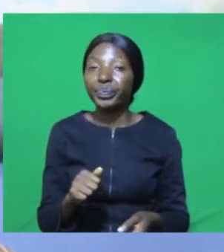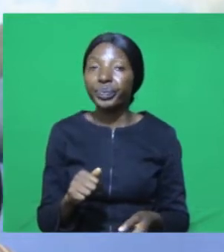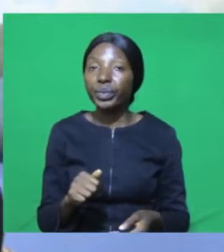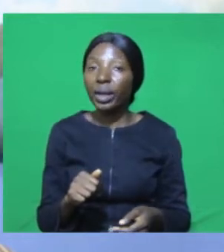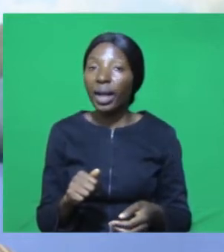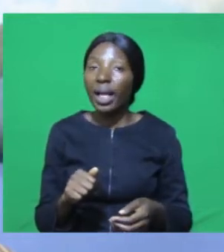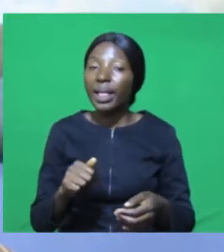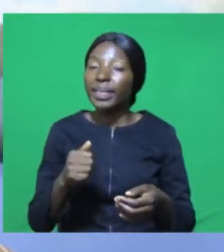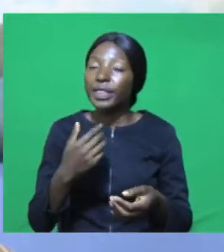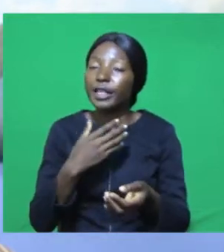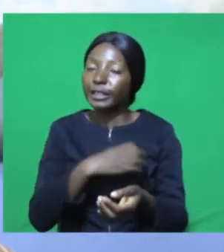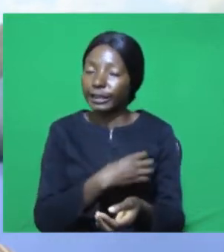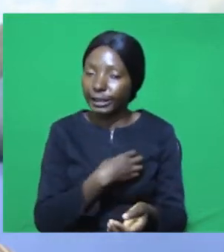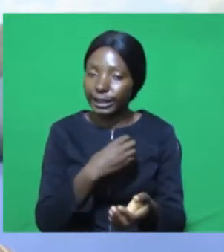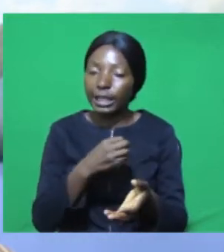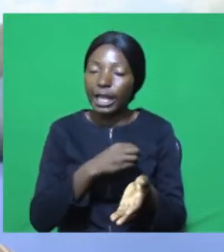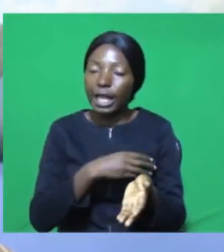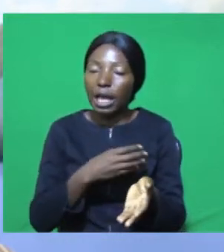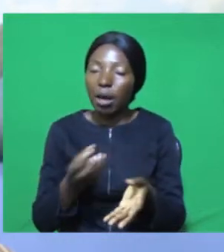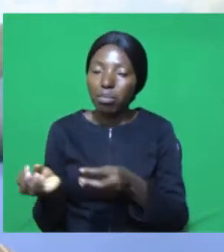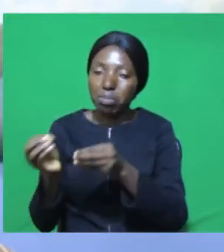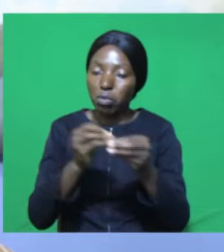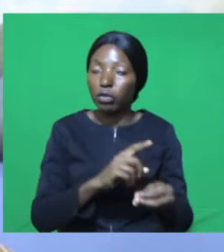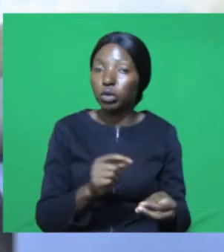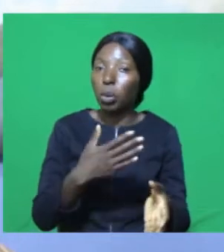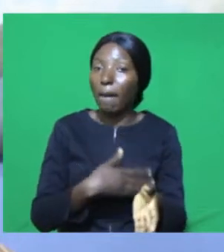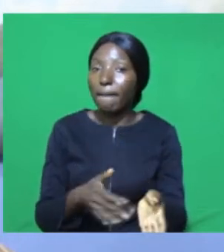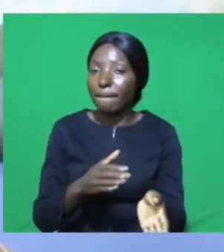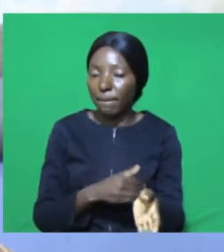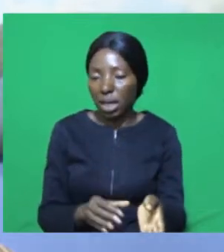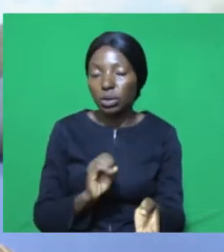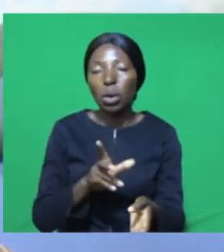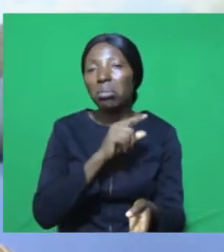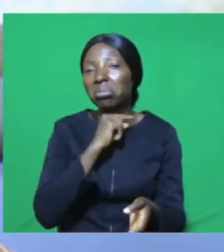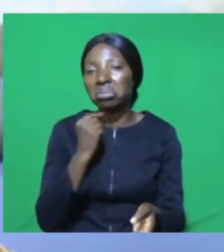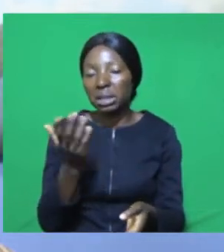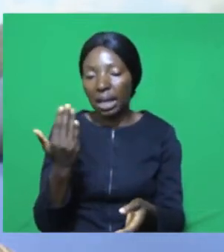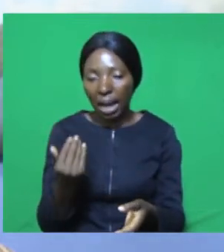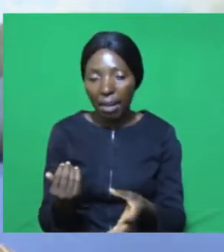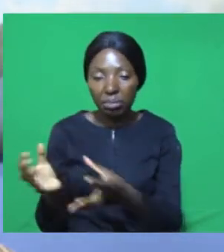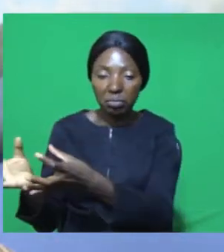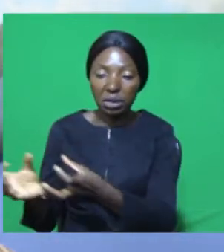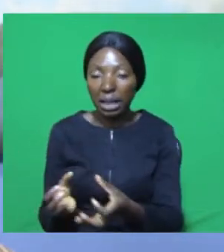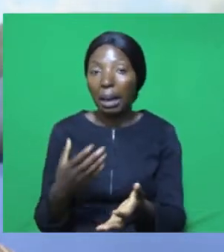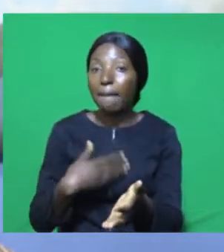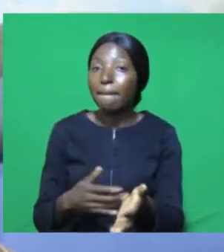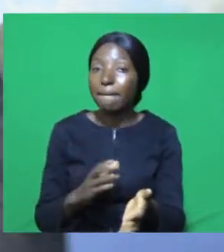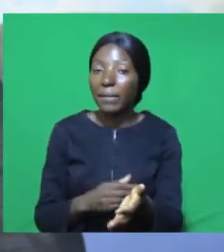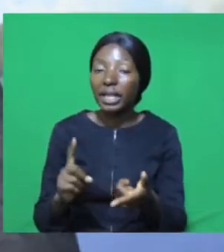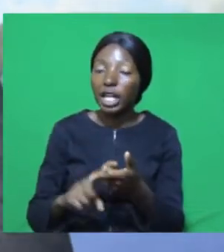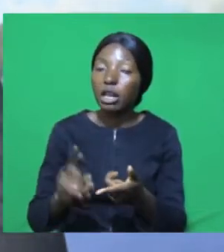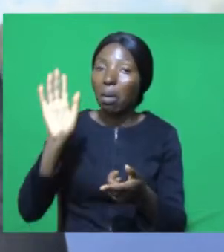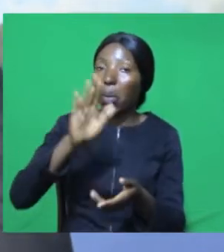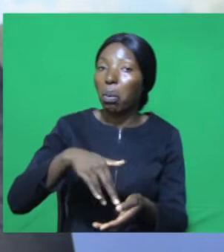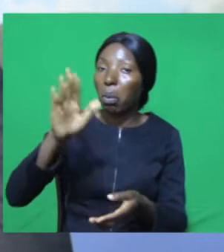zokuti chambula ni ropa, na unga na muropa. Saka mupresita ayu ya unumbura ropa. Ono sasa pata. Uenda